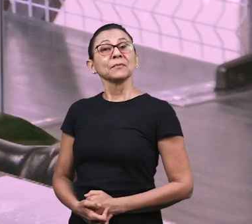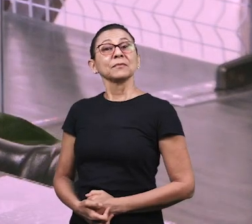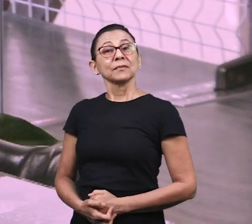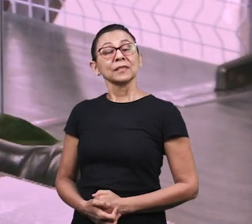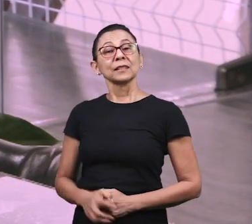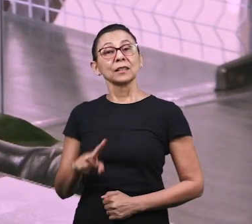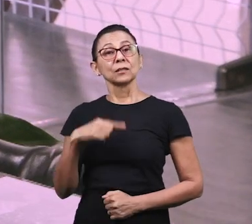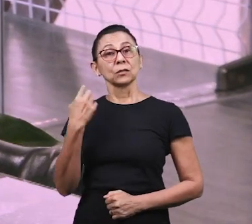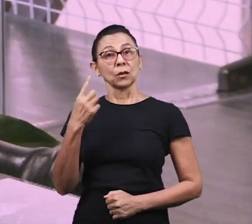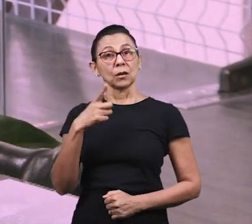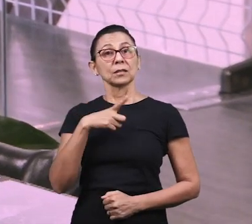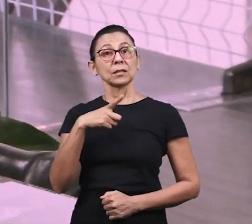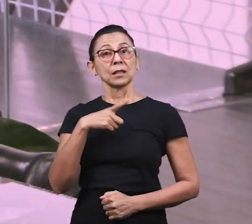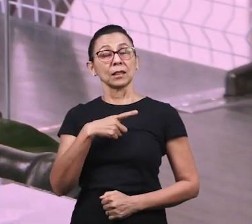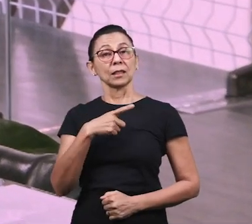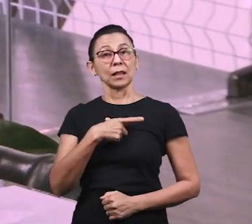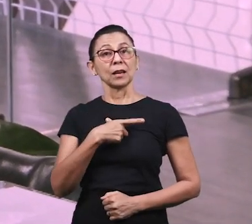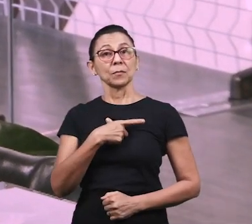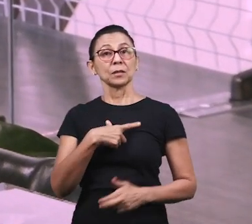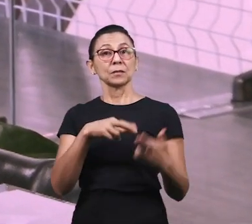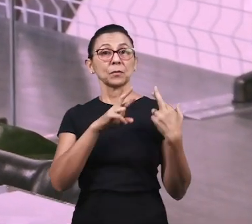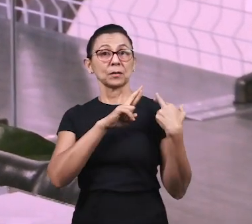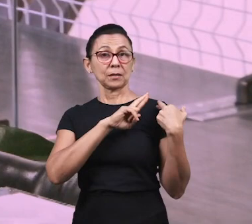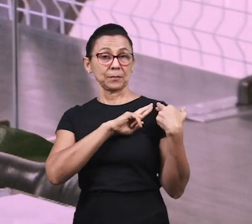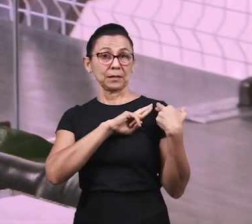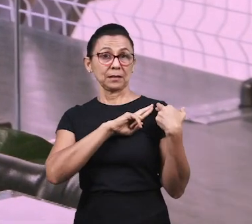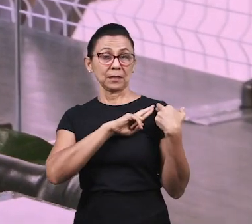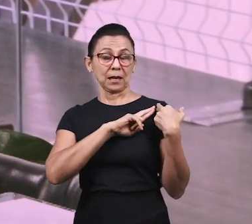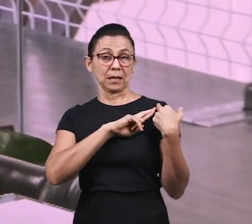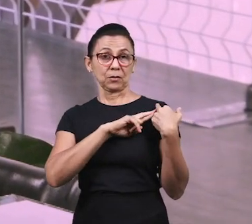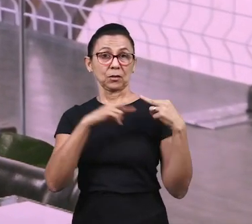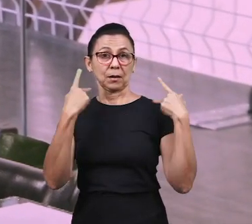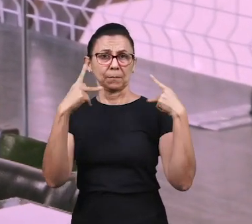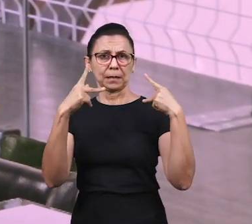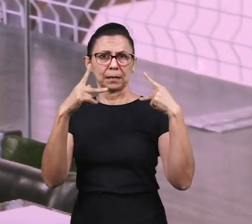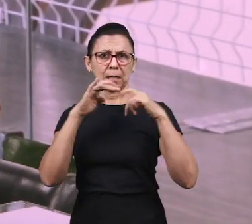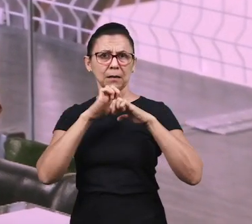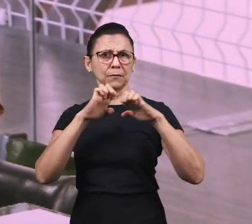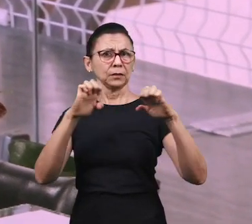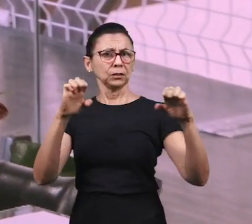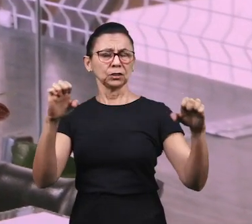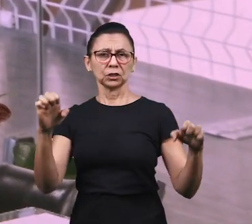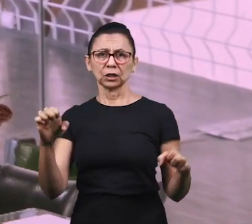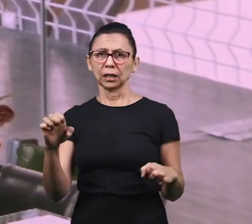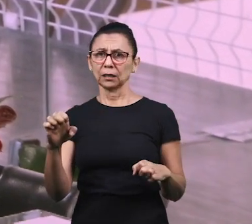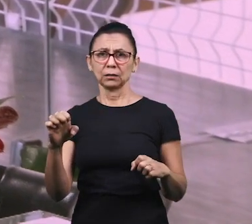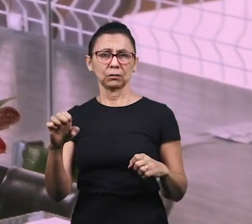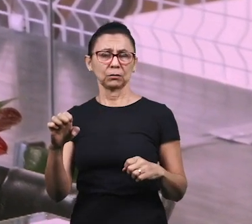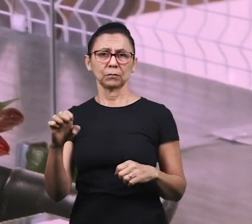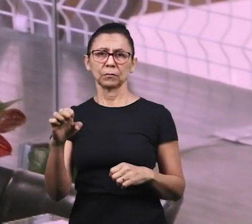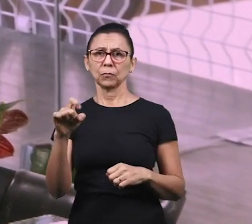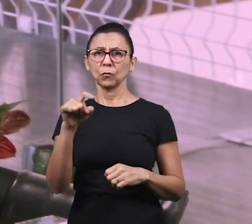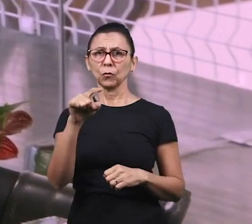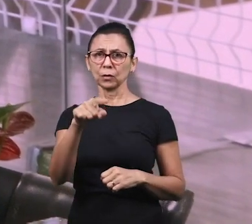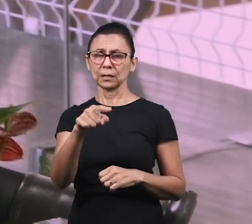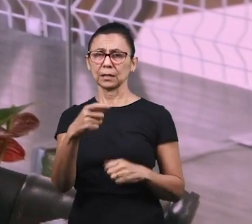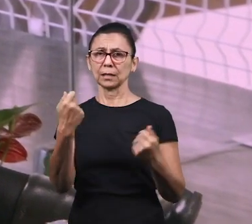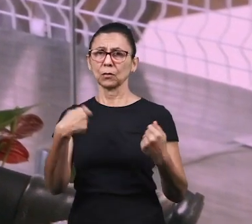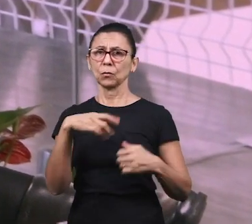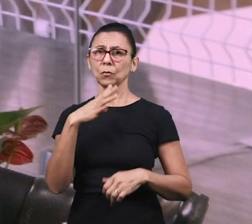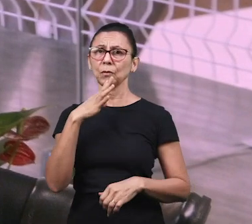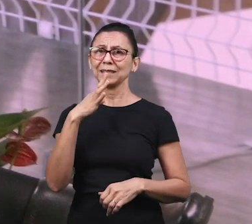nous avons une mission biblique, prêcher l'évangile à toute la créature, ramener jusqu'à vous la condition pour